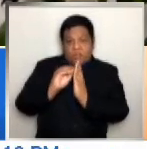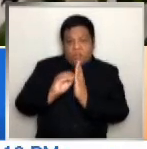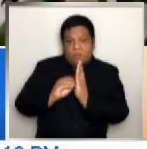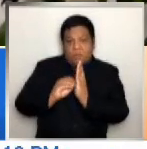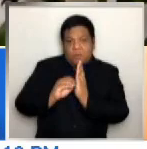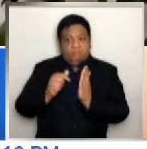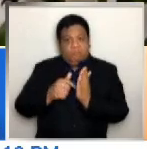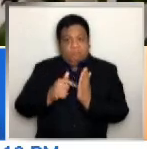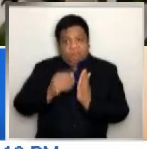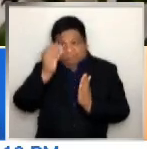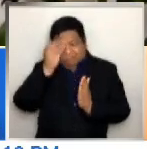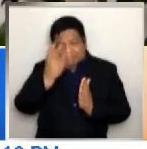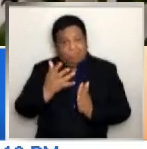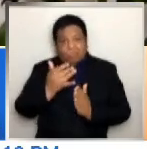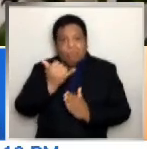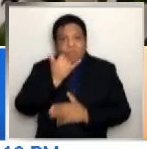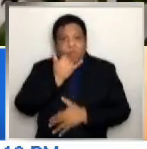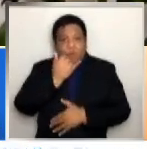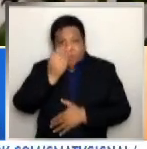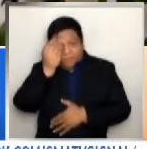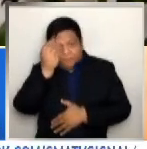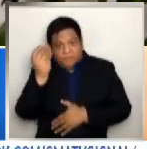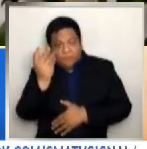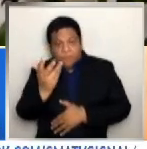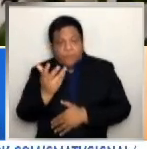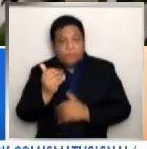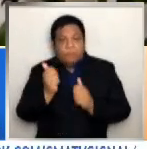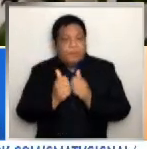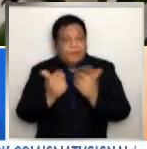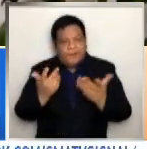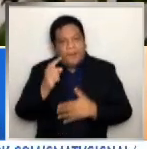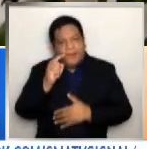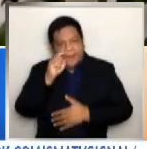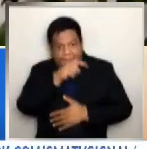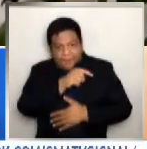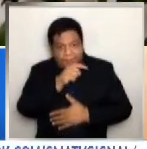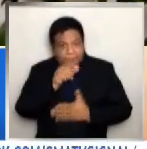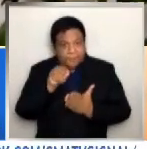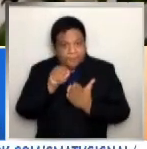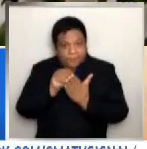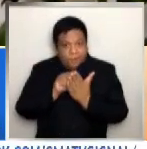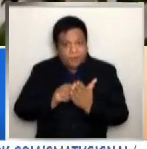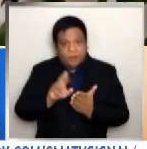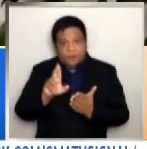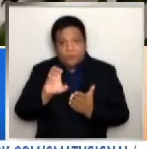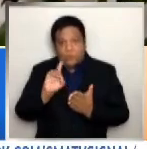misinformation, otherwise known as lying or pagsisinungaling. So meron po itong fine,